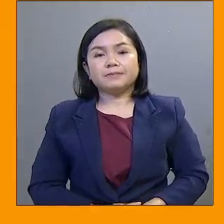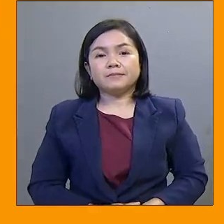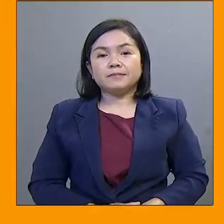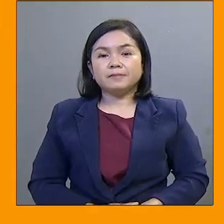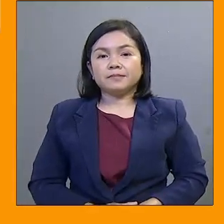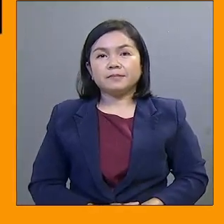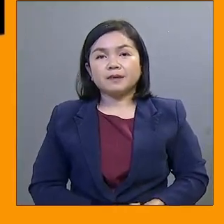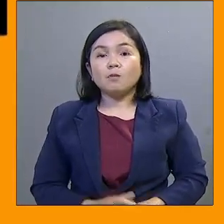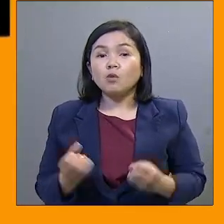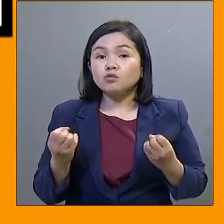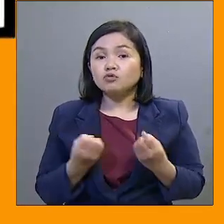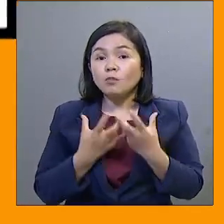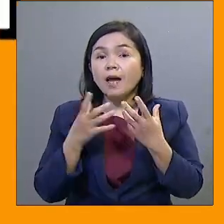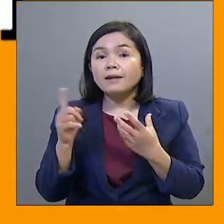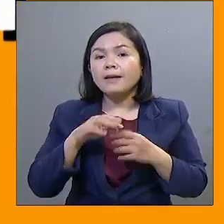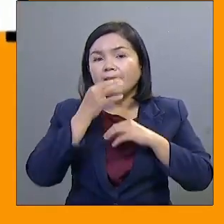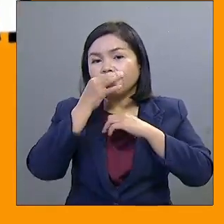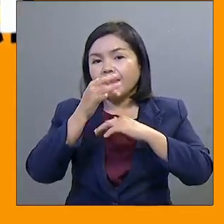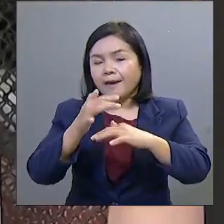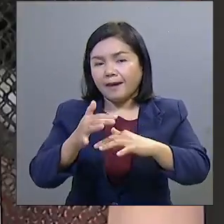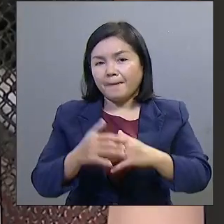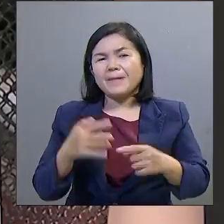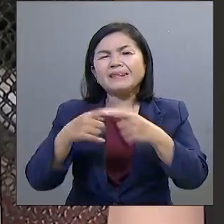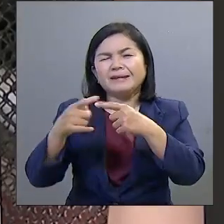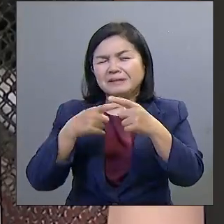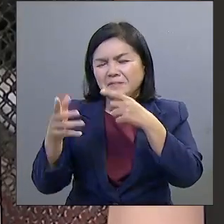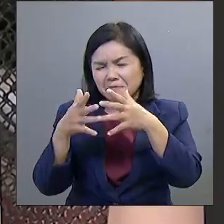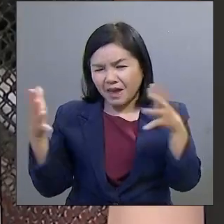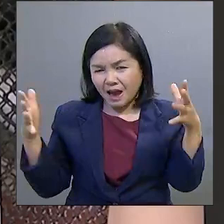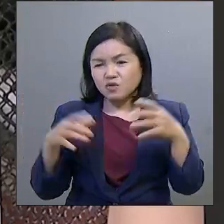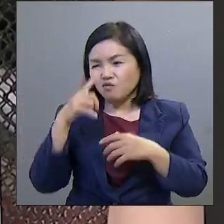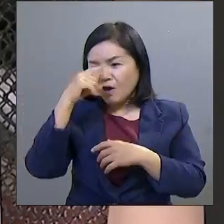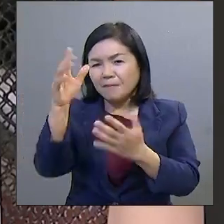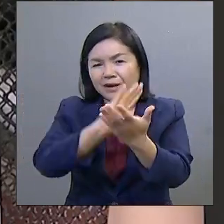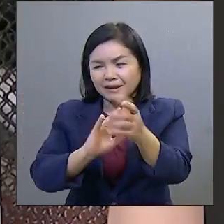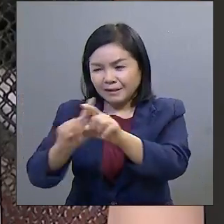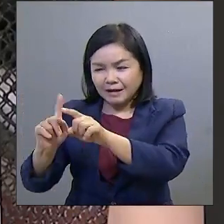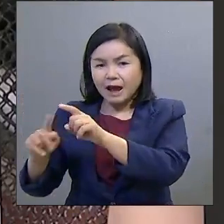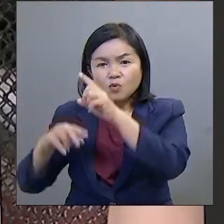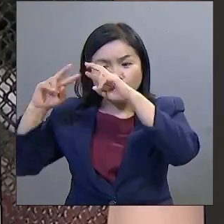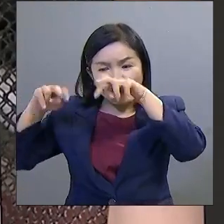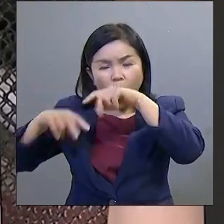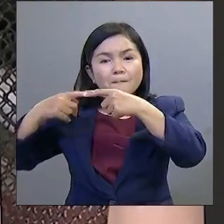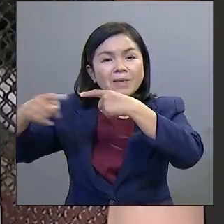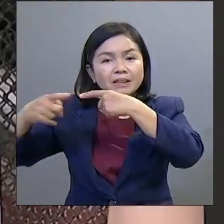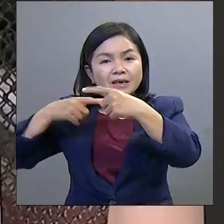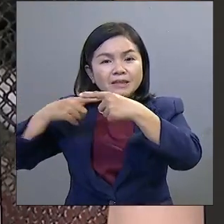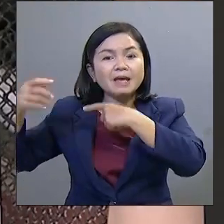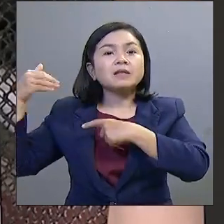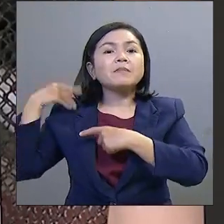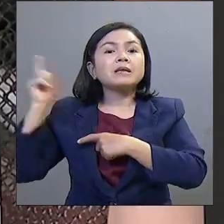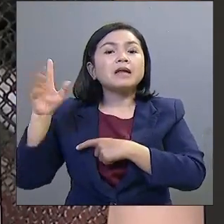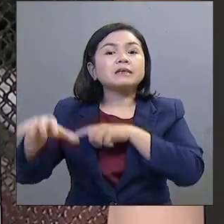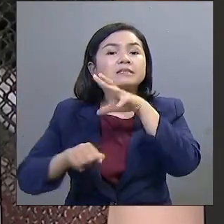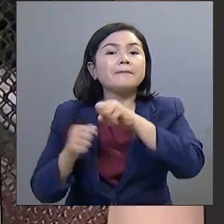ผลกระทบจากขยะทะเลนะคือขยะพลาสติกในทะเลครับในต่างประเทศเขาวิเคราะห์ว่าพลาสติกที่เจอทั้งหมดจะมีอวนเนี่ยอยู่ประม